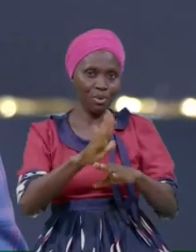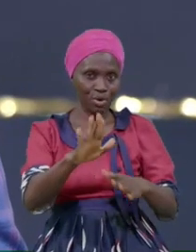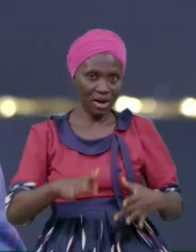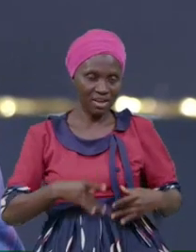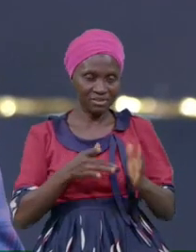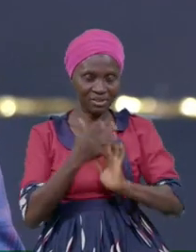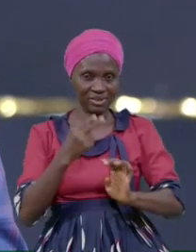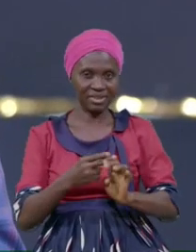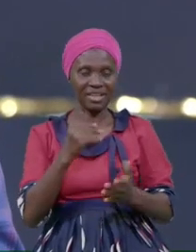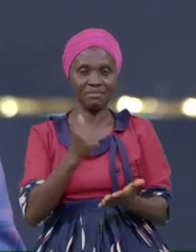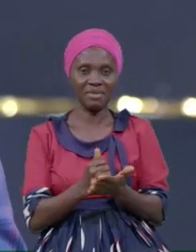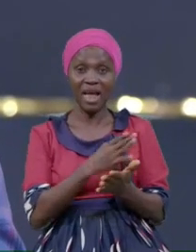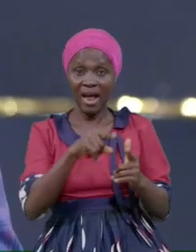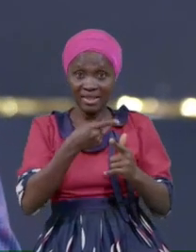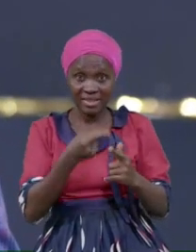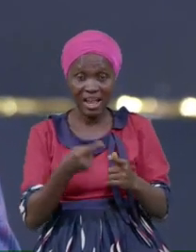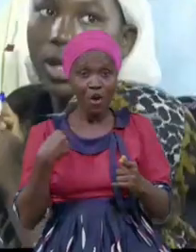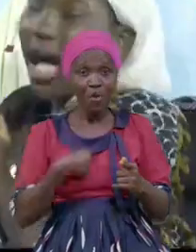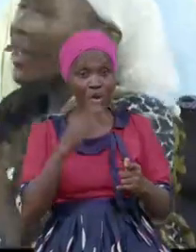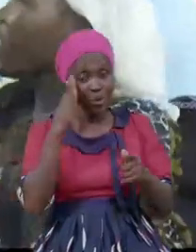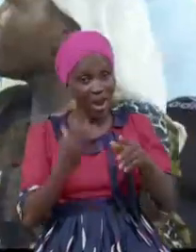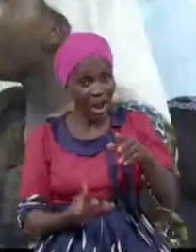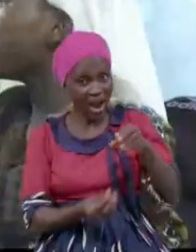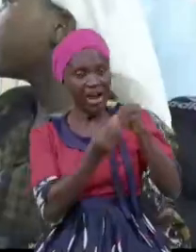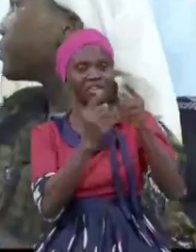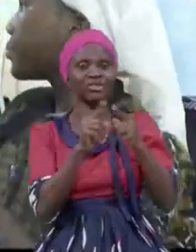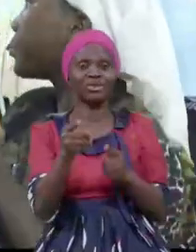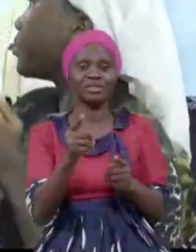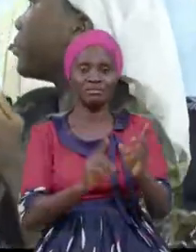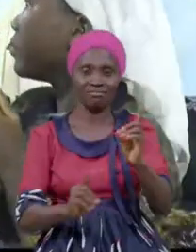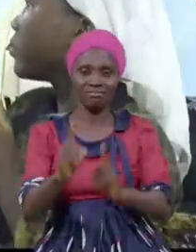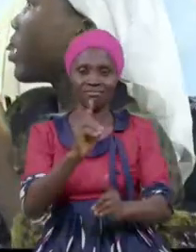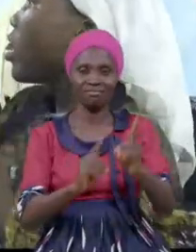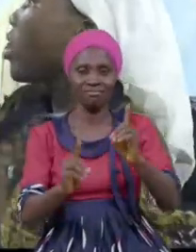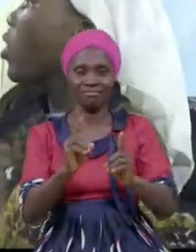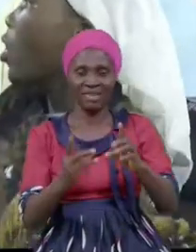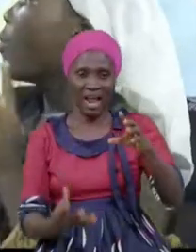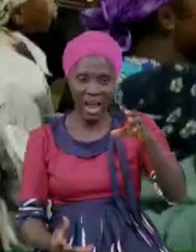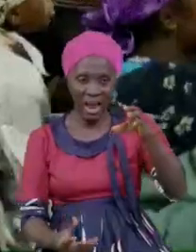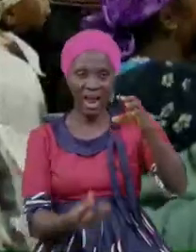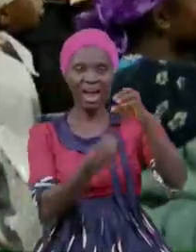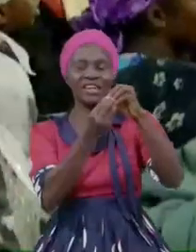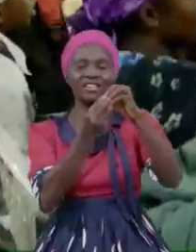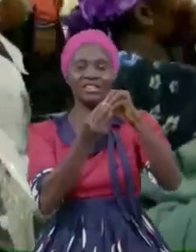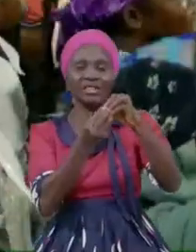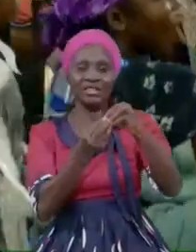Et nous allons ajouter encore. Quelqu'un crie addition. Crie multiplication.